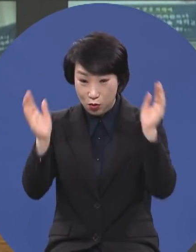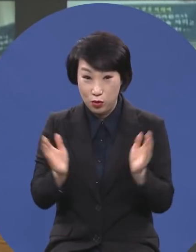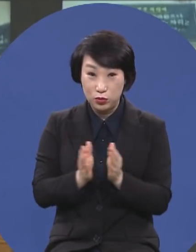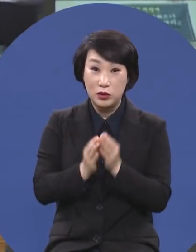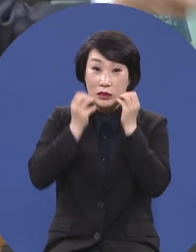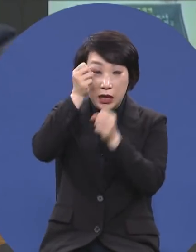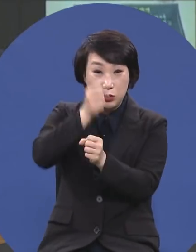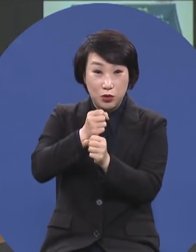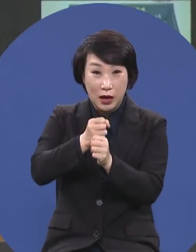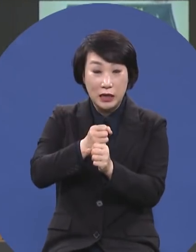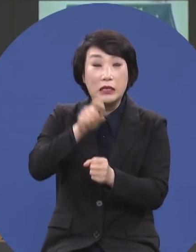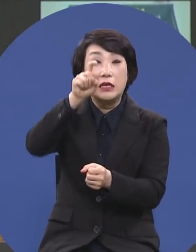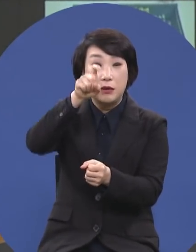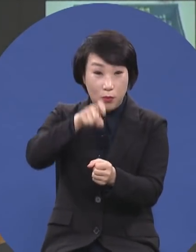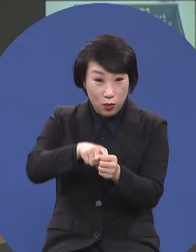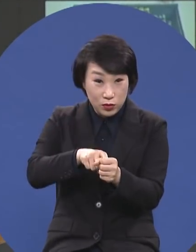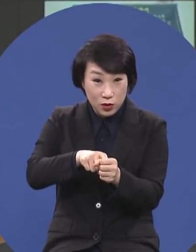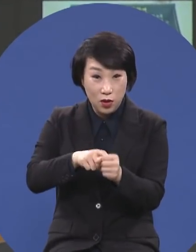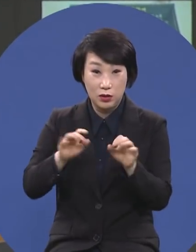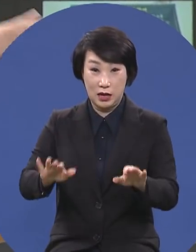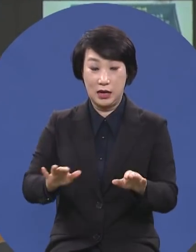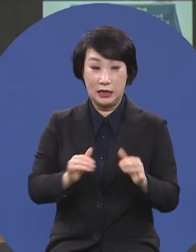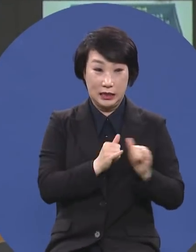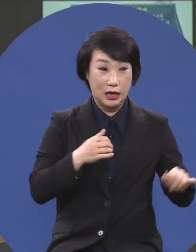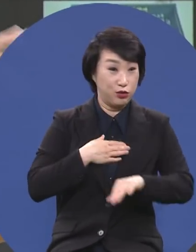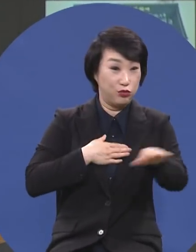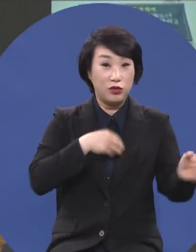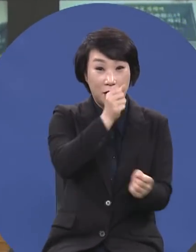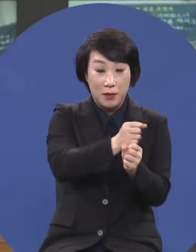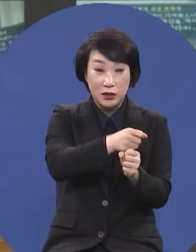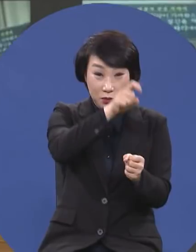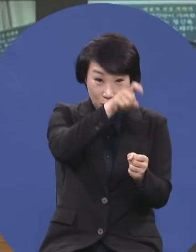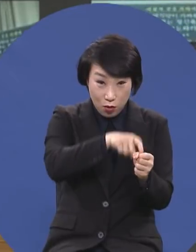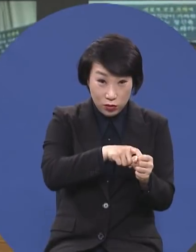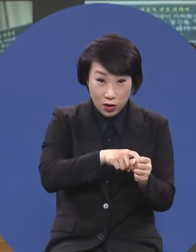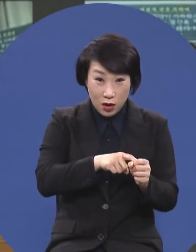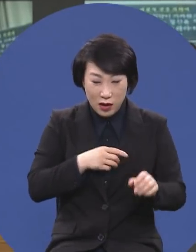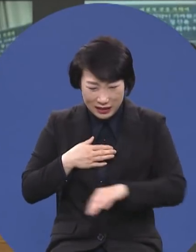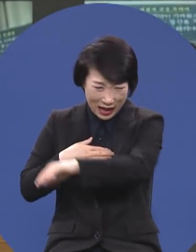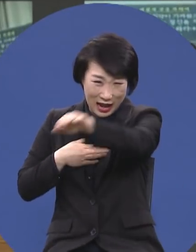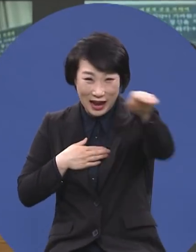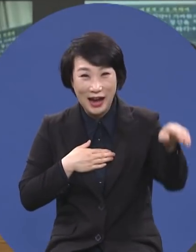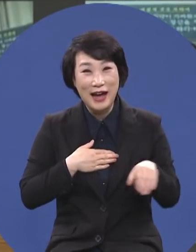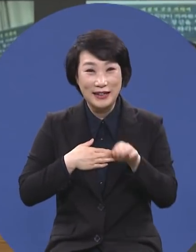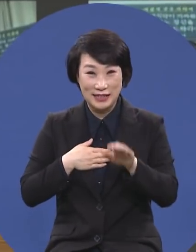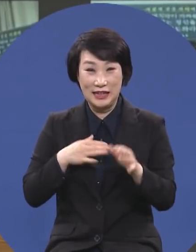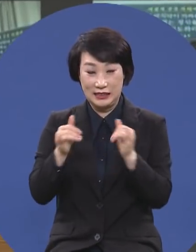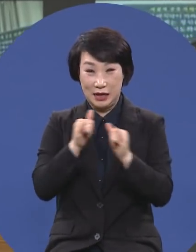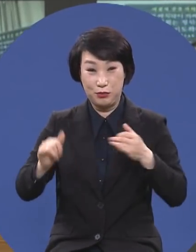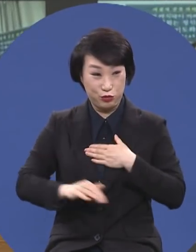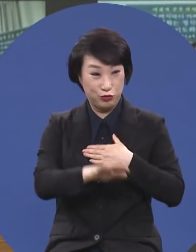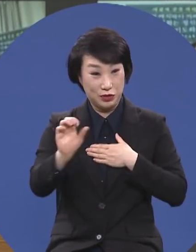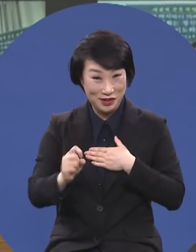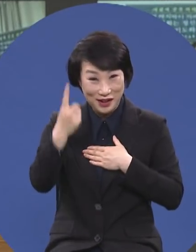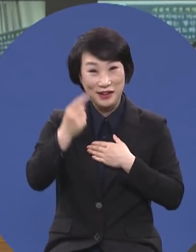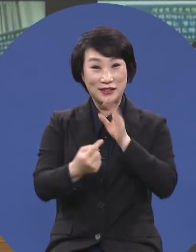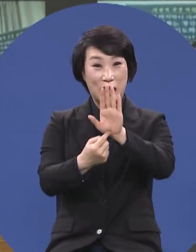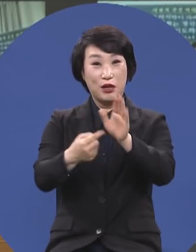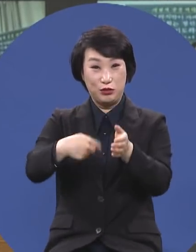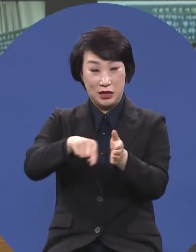창조한 모든 목적과 인간을 창조한 모든 목적을 사람을 통해서 이루기